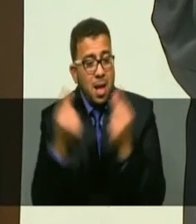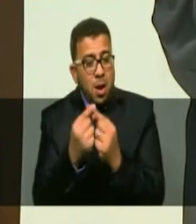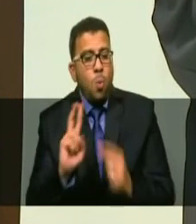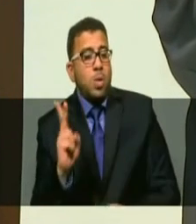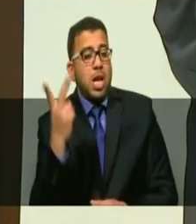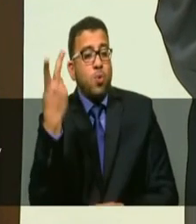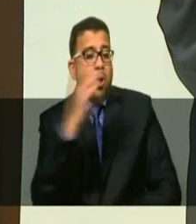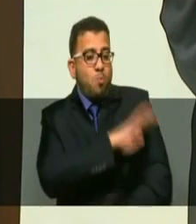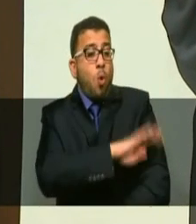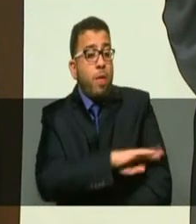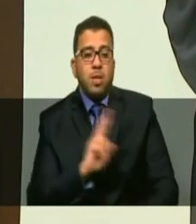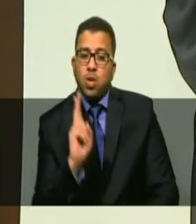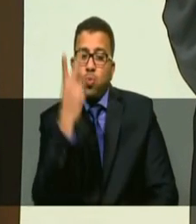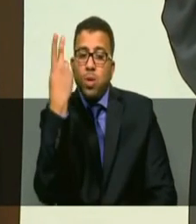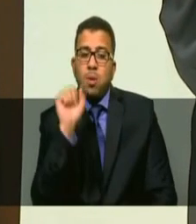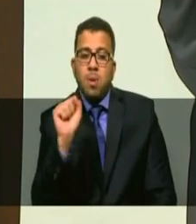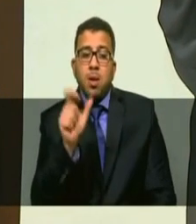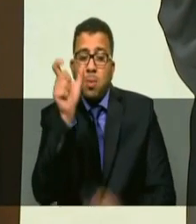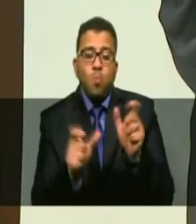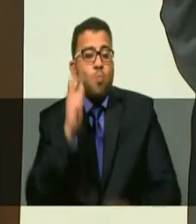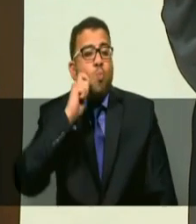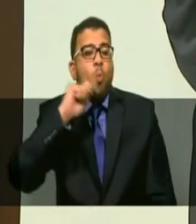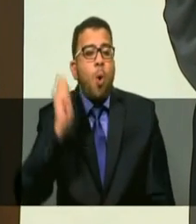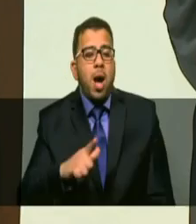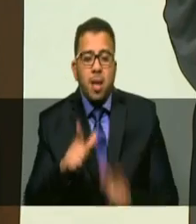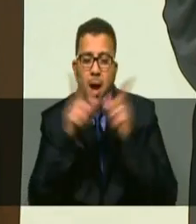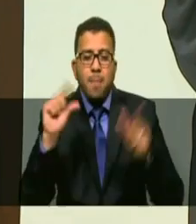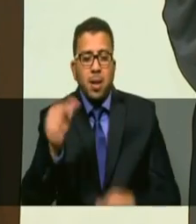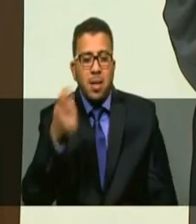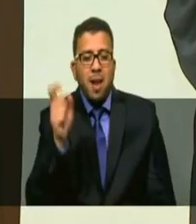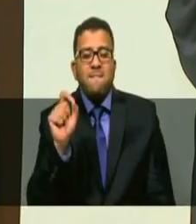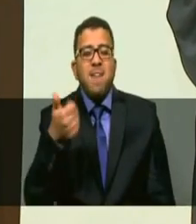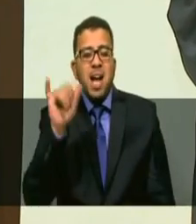وتطوير الكادر البشري وتحديداً العنصر المواطن. لأخبار الدار فايزة الضنحاني.